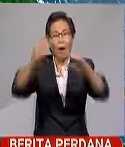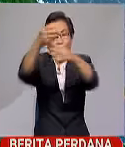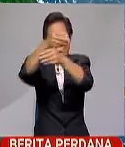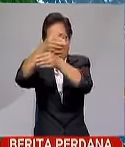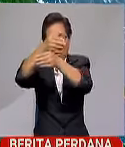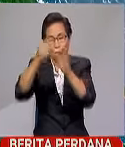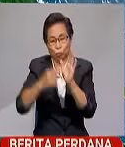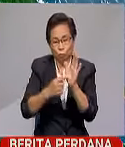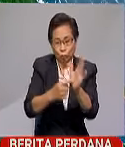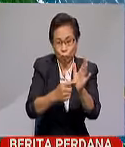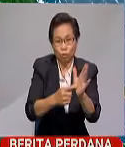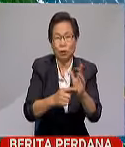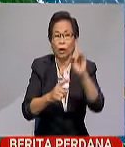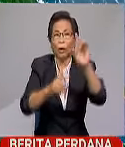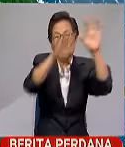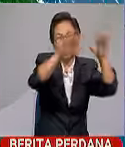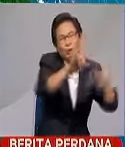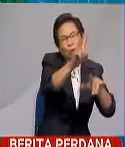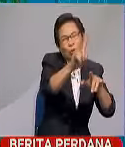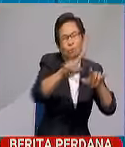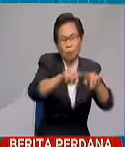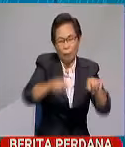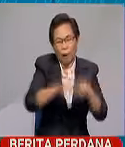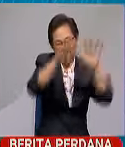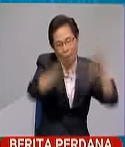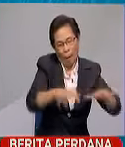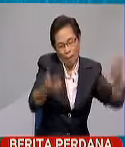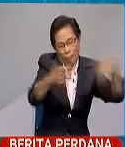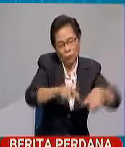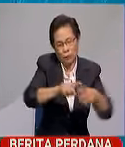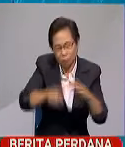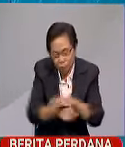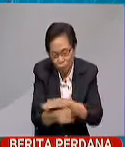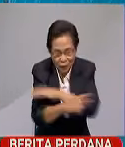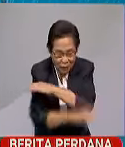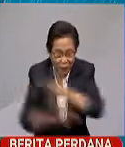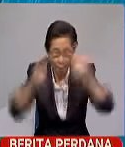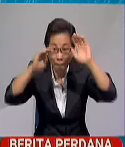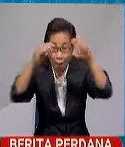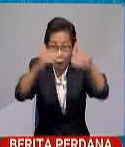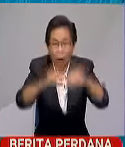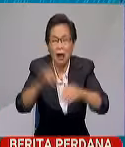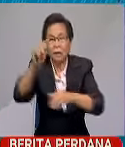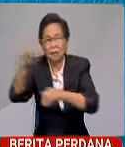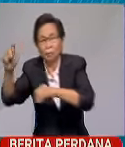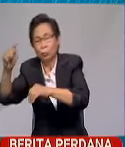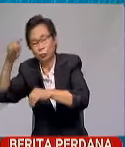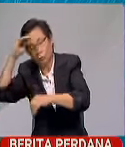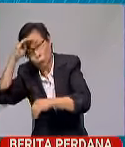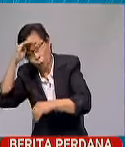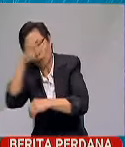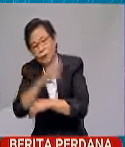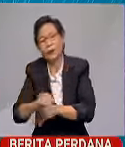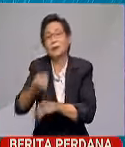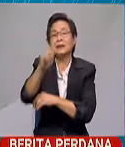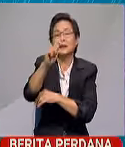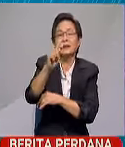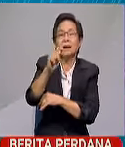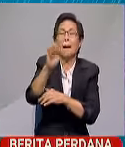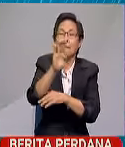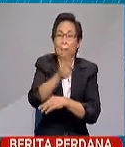menunjukkan hujan di satu tempat kini sedang berlaku di bahagian pedalaman negeri Pahang, di bahagian timur negeri Johor dan juga di